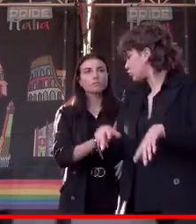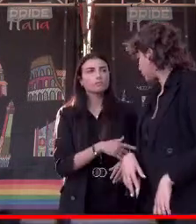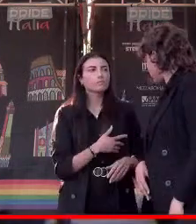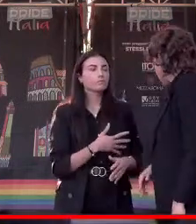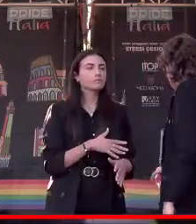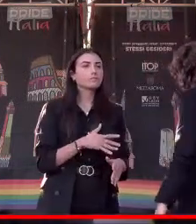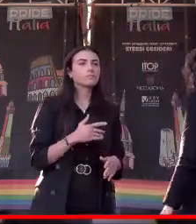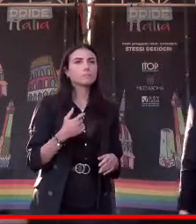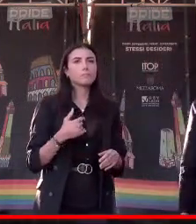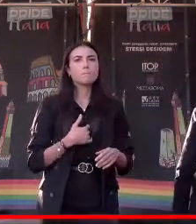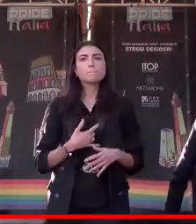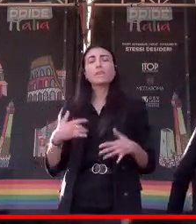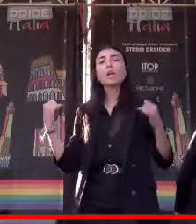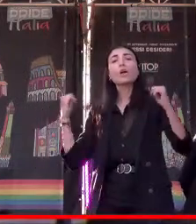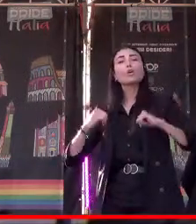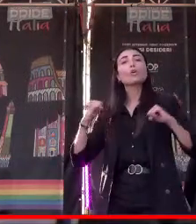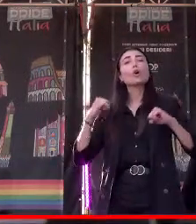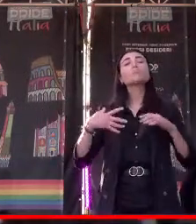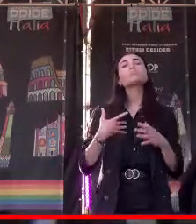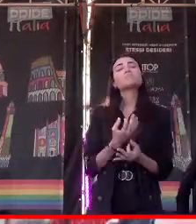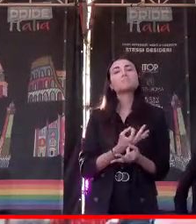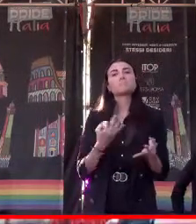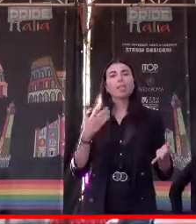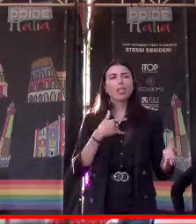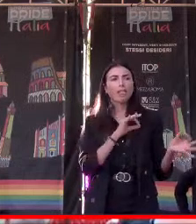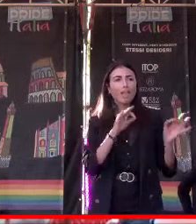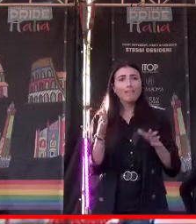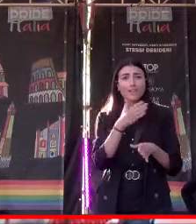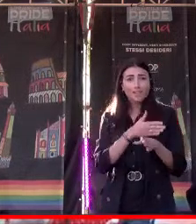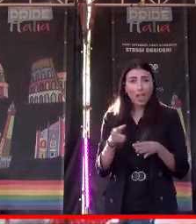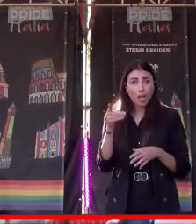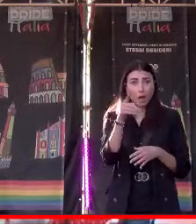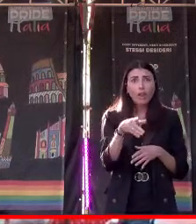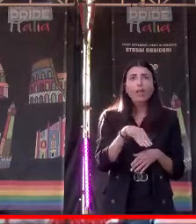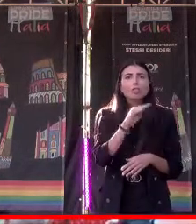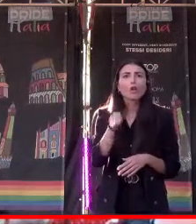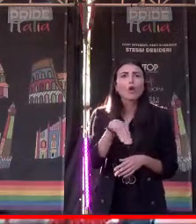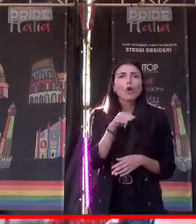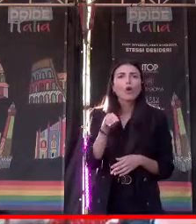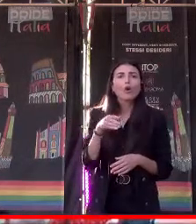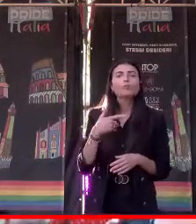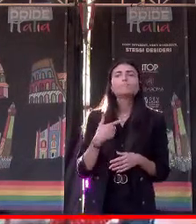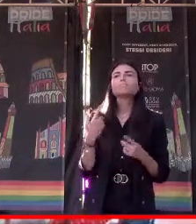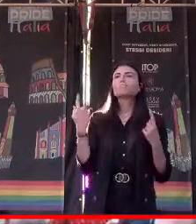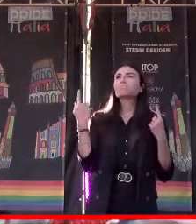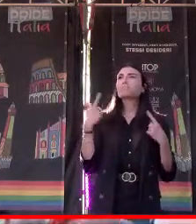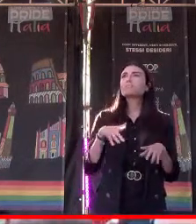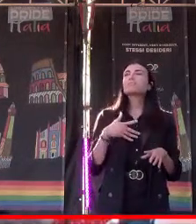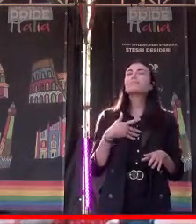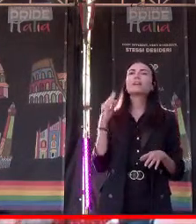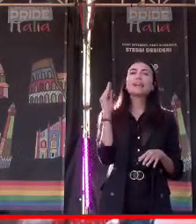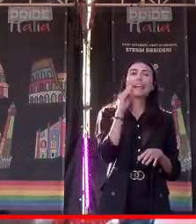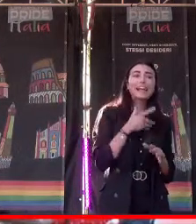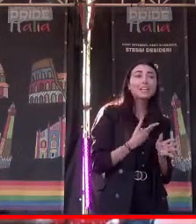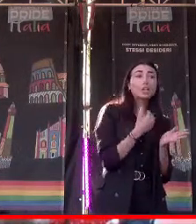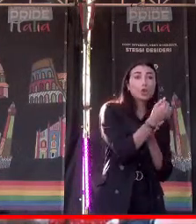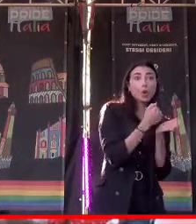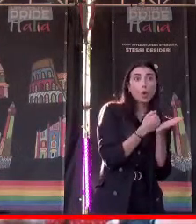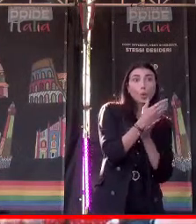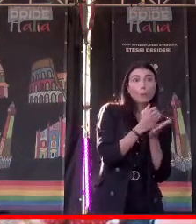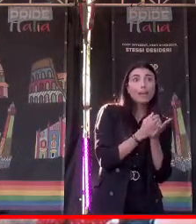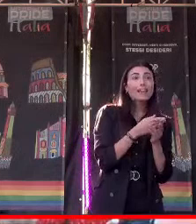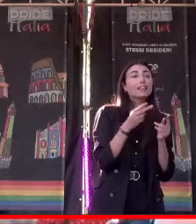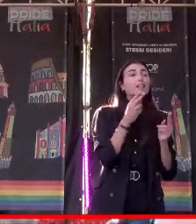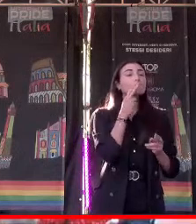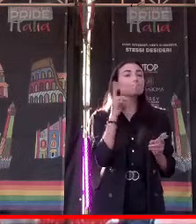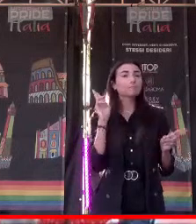8. Come va? Va bene. È arrivato in ritardo pure lei, dove stava? E mentre li chiede i documenti, signor Vigile,